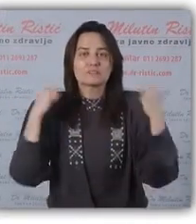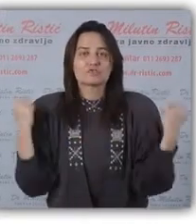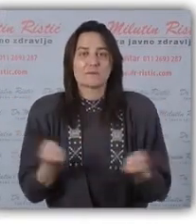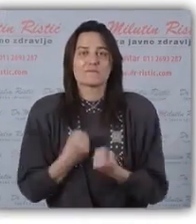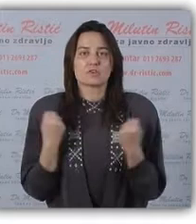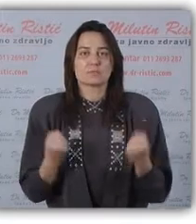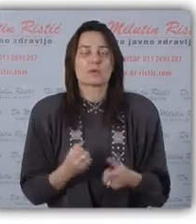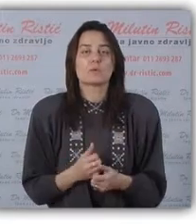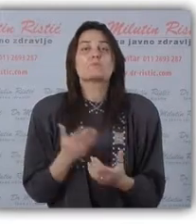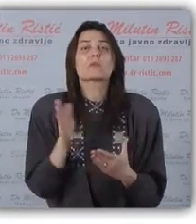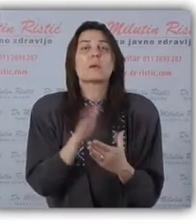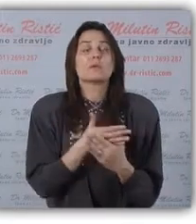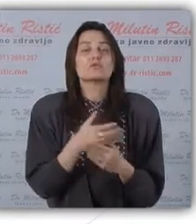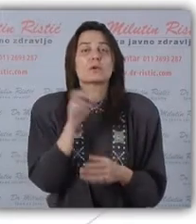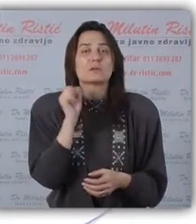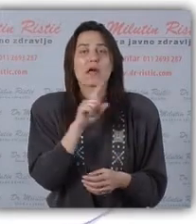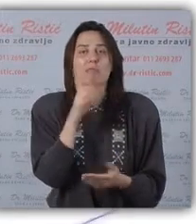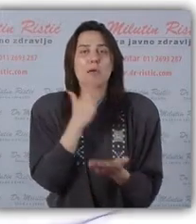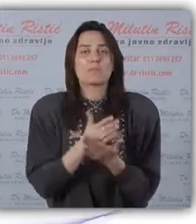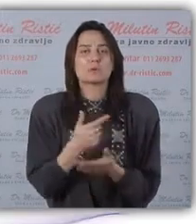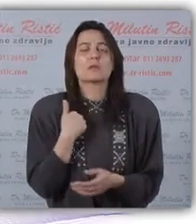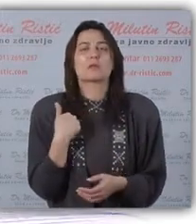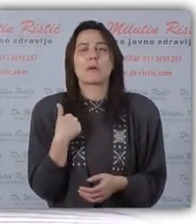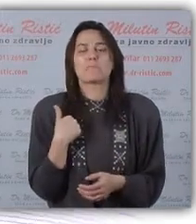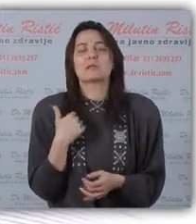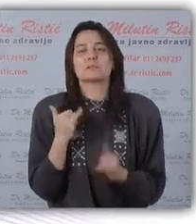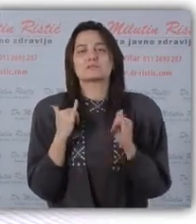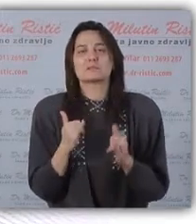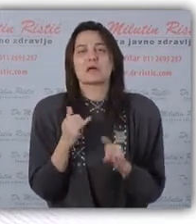fizičkom vežbanju. Međutim, da ne bude da sad mi